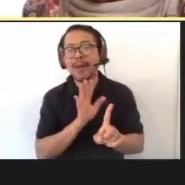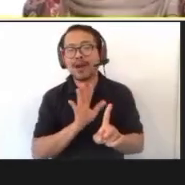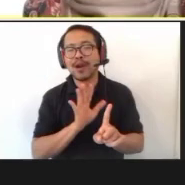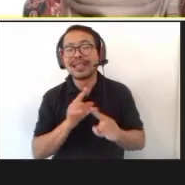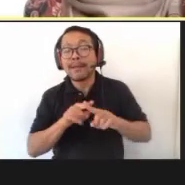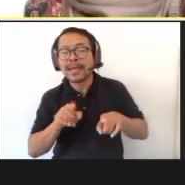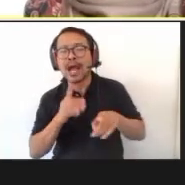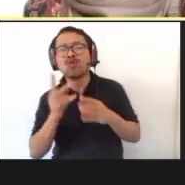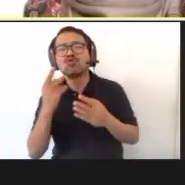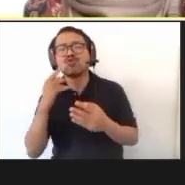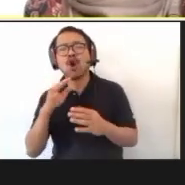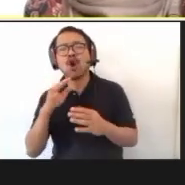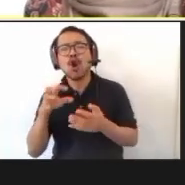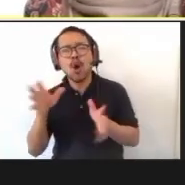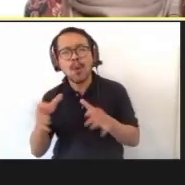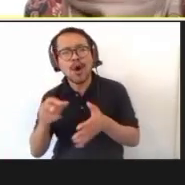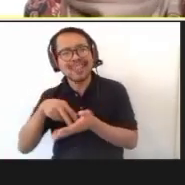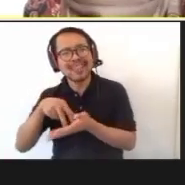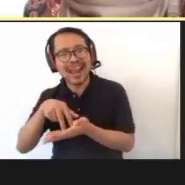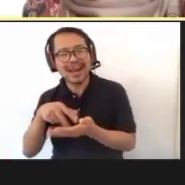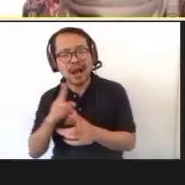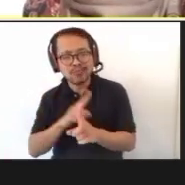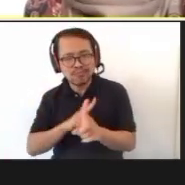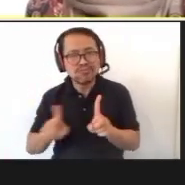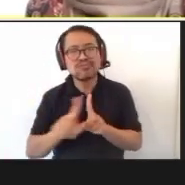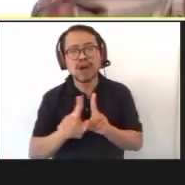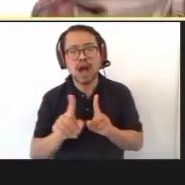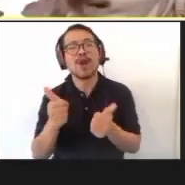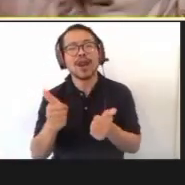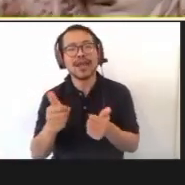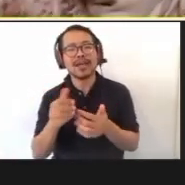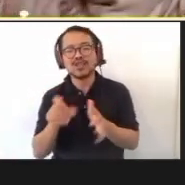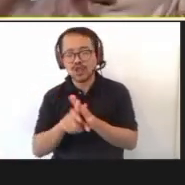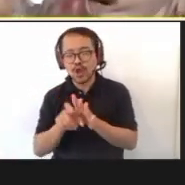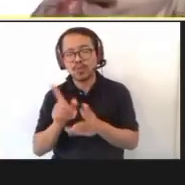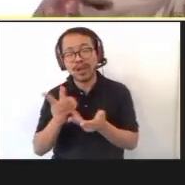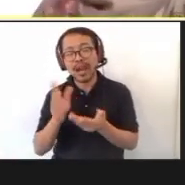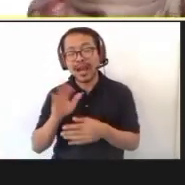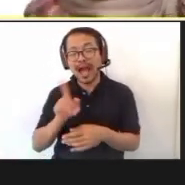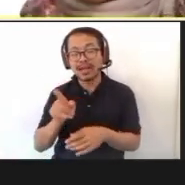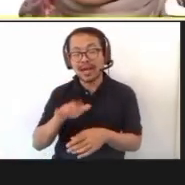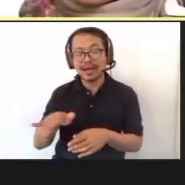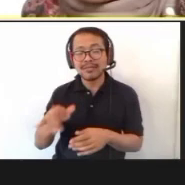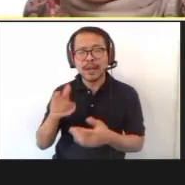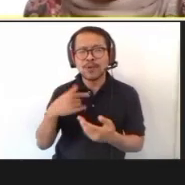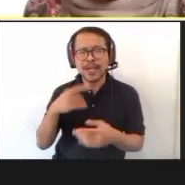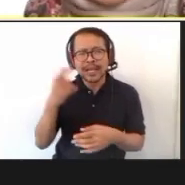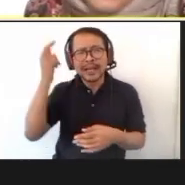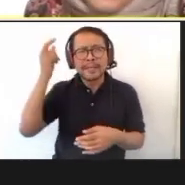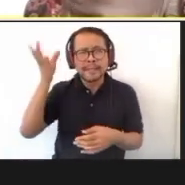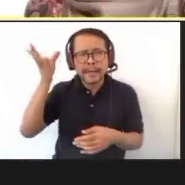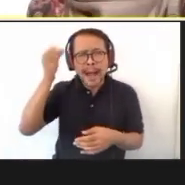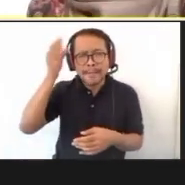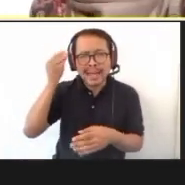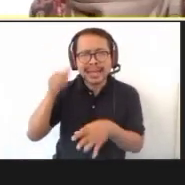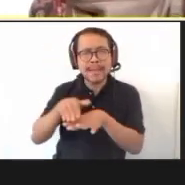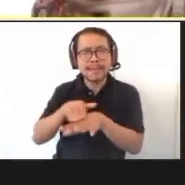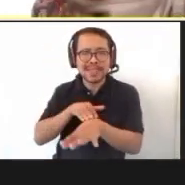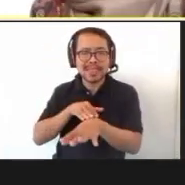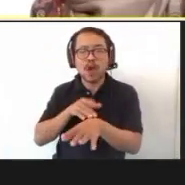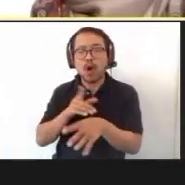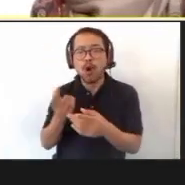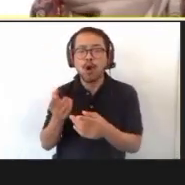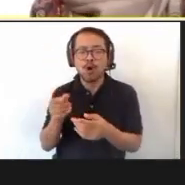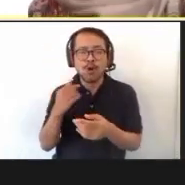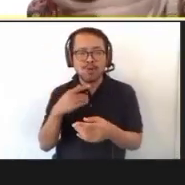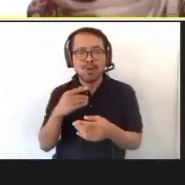ada beberapa siswa yang terlambat pemahamannya. Kalau gitu ditambahi les tambahan misalnya. Itu